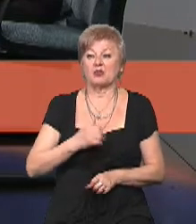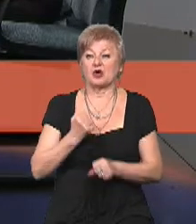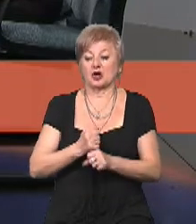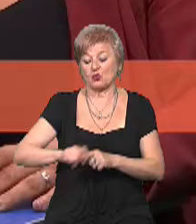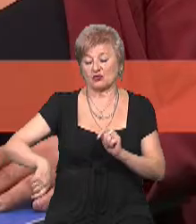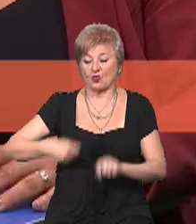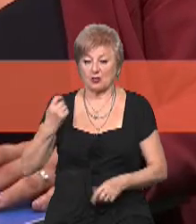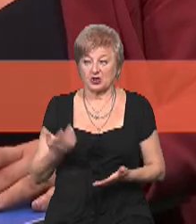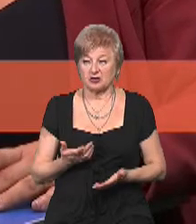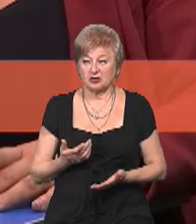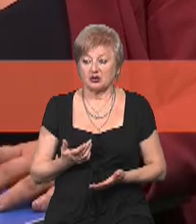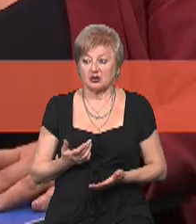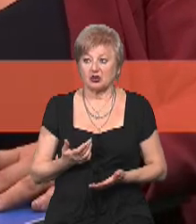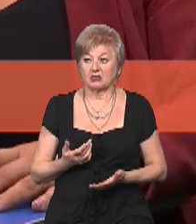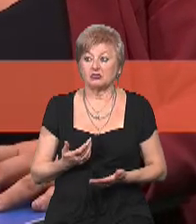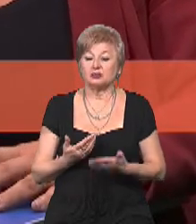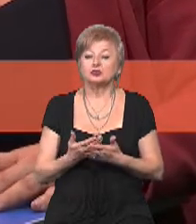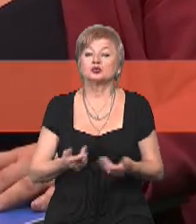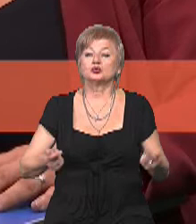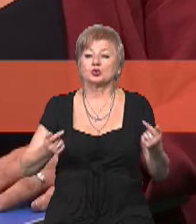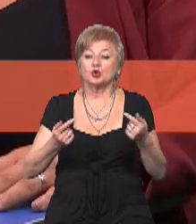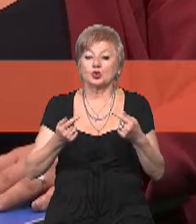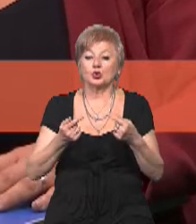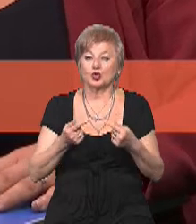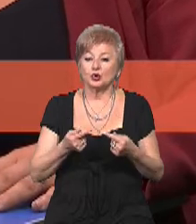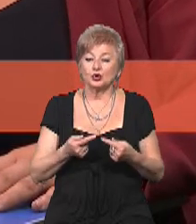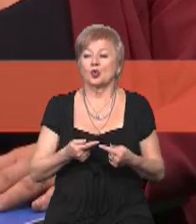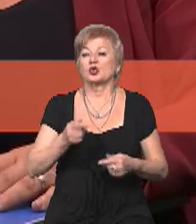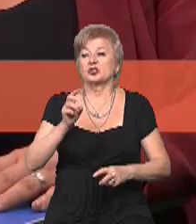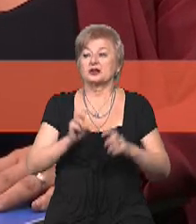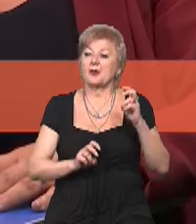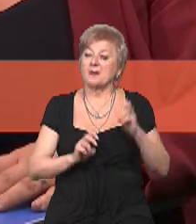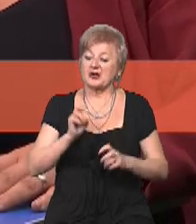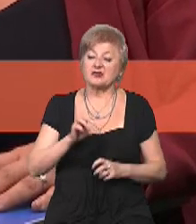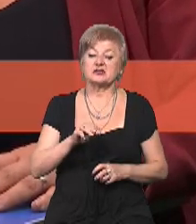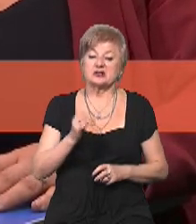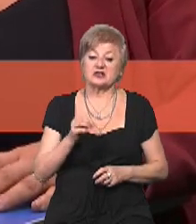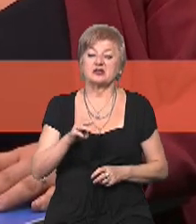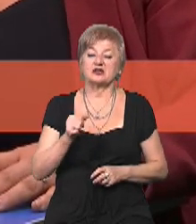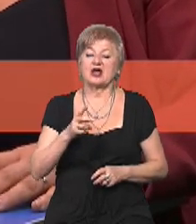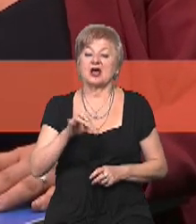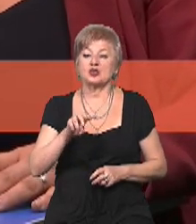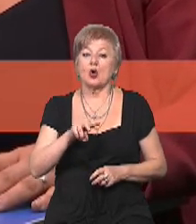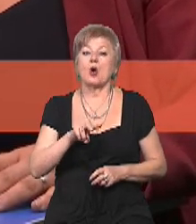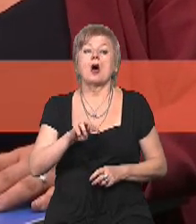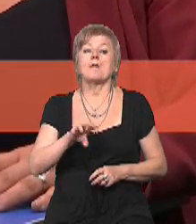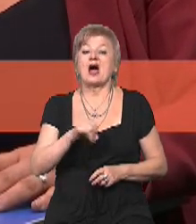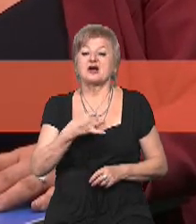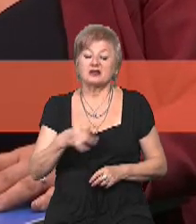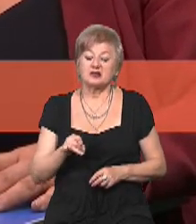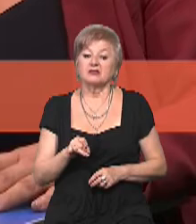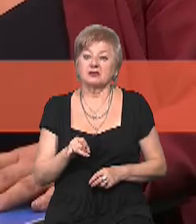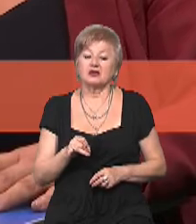в убиток. Ну, це стосується конкретно підприємства «Запорізький титано-магнієвий комбінат», де 51%